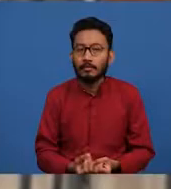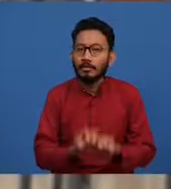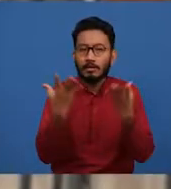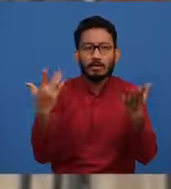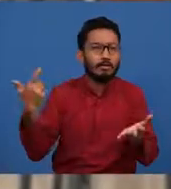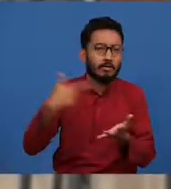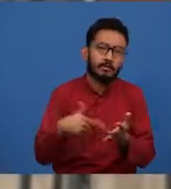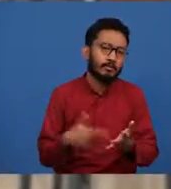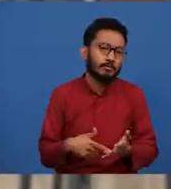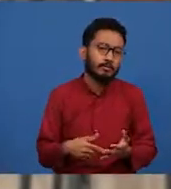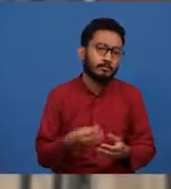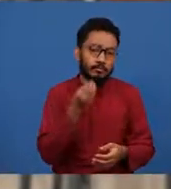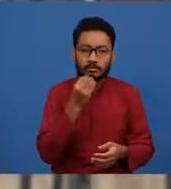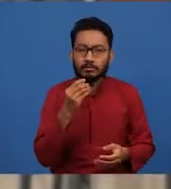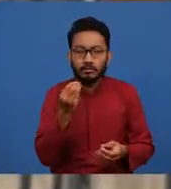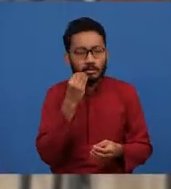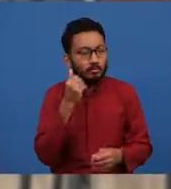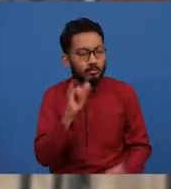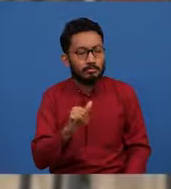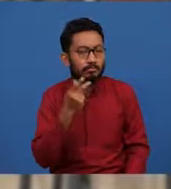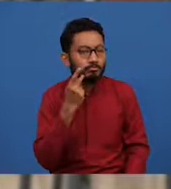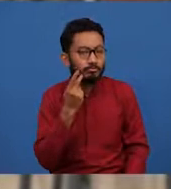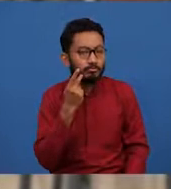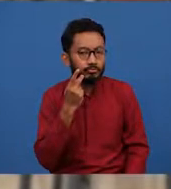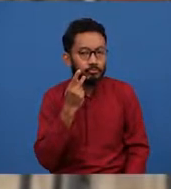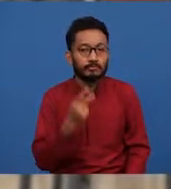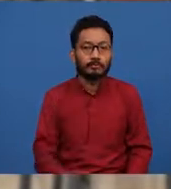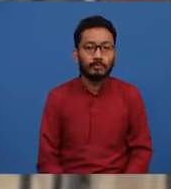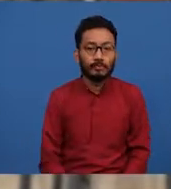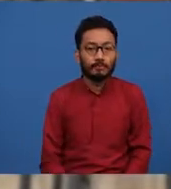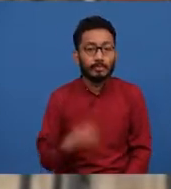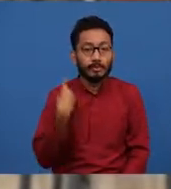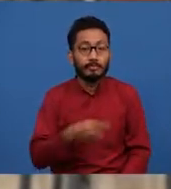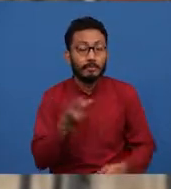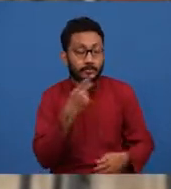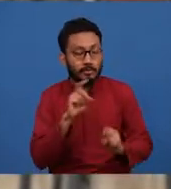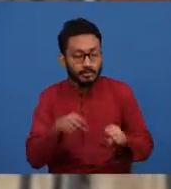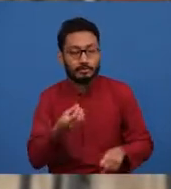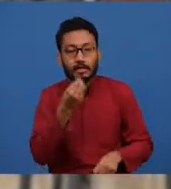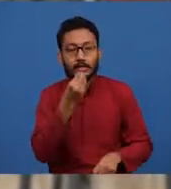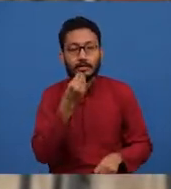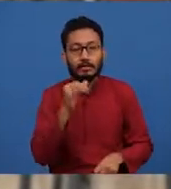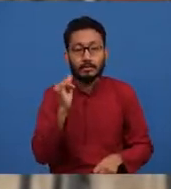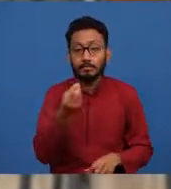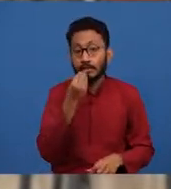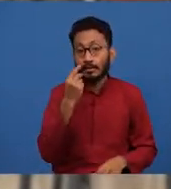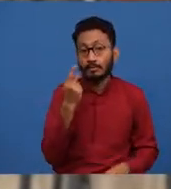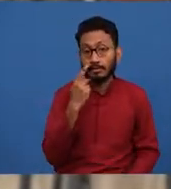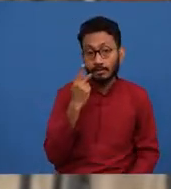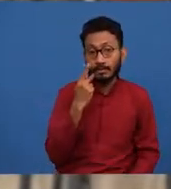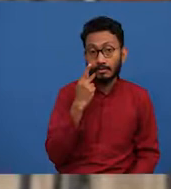lagi makanan yang berkhasiat. Kita perlu makan makanan yang berkhasiat